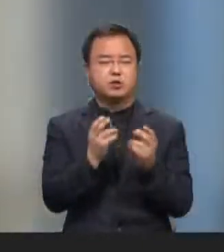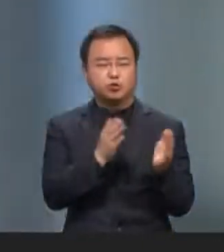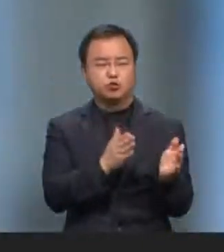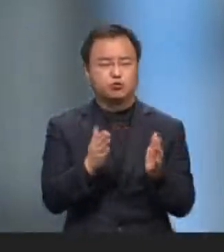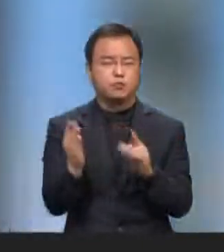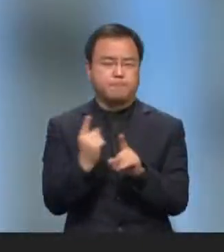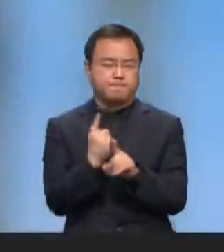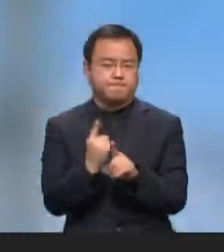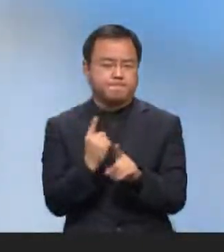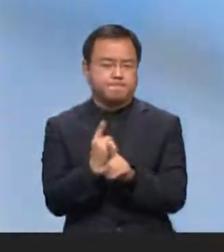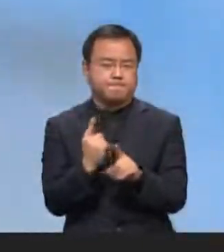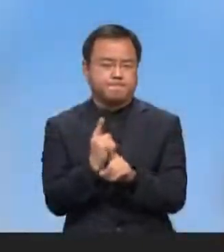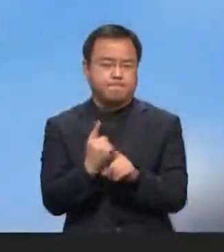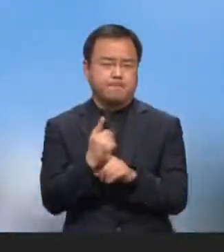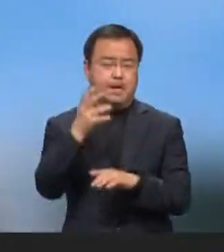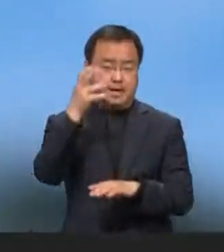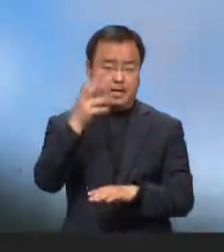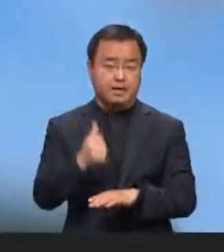보완해온 결과입니다.